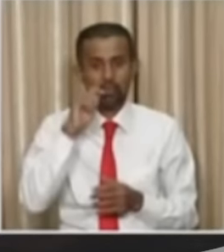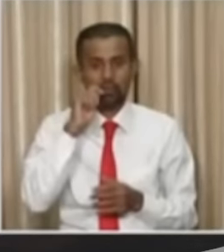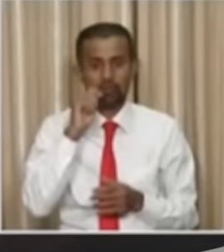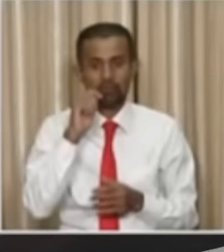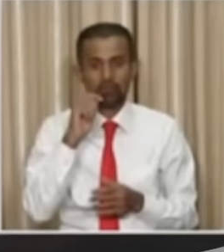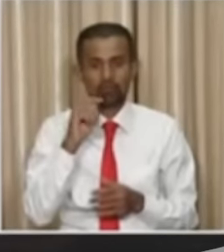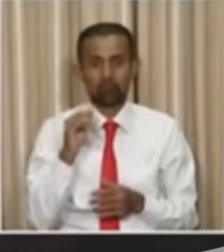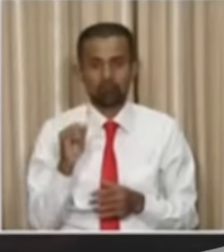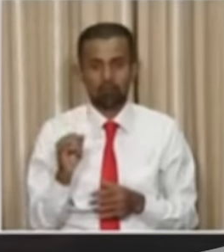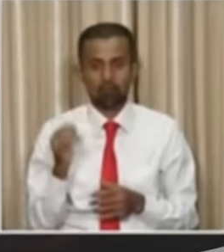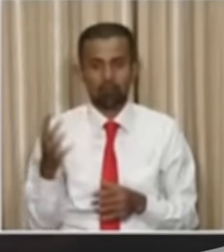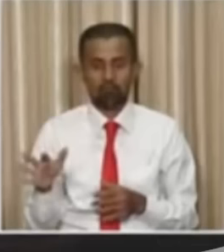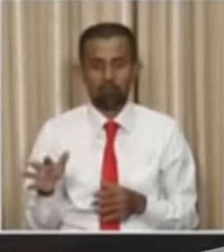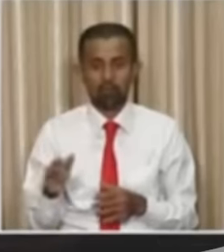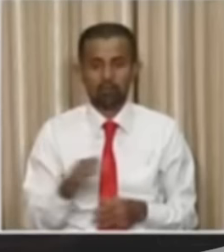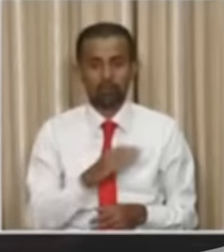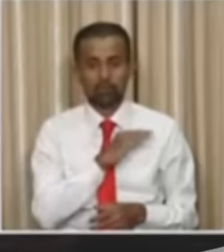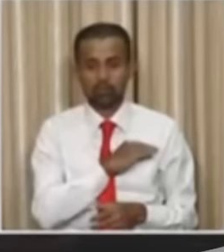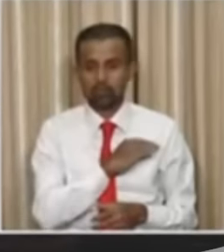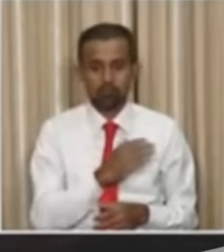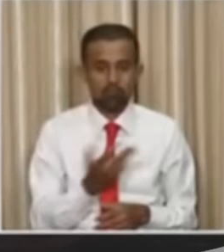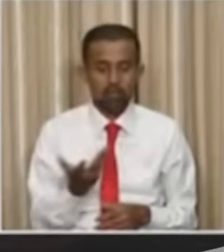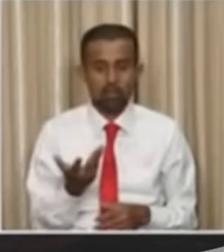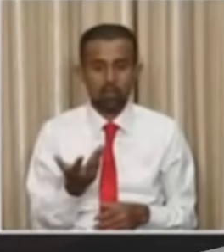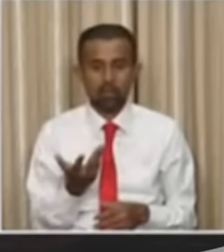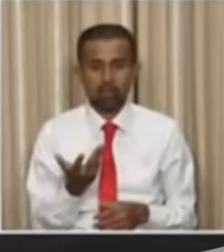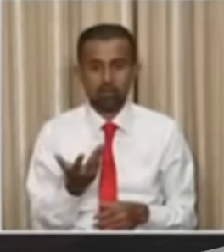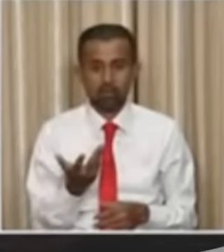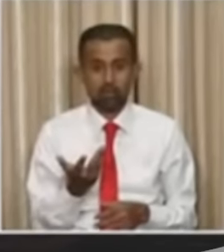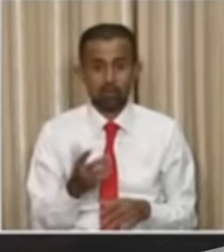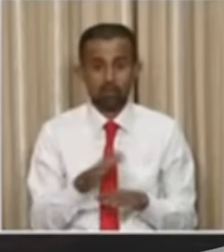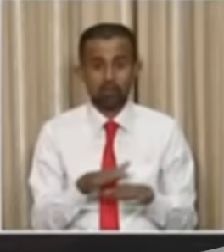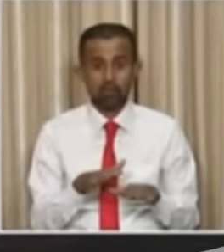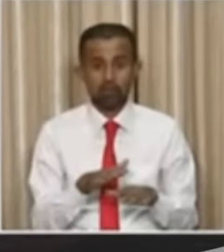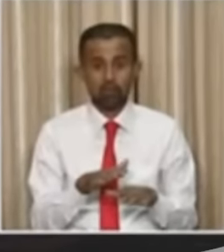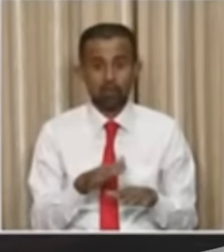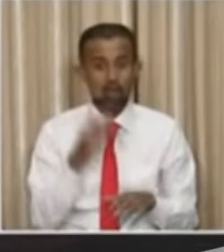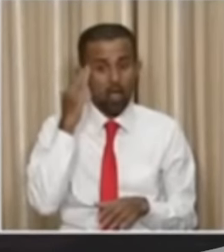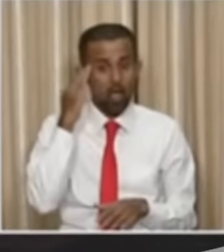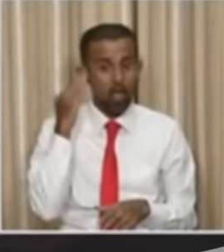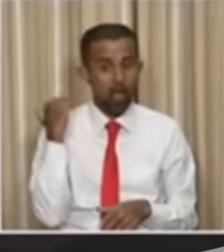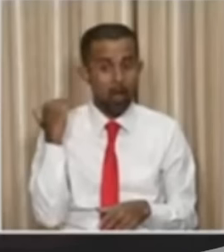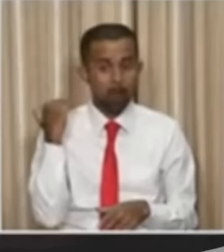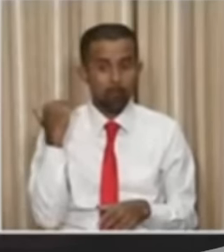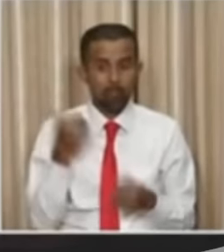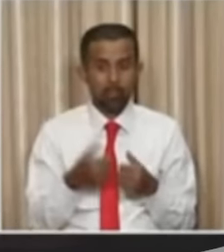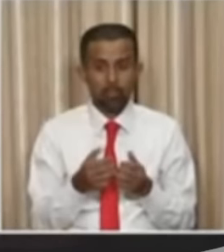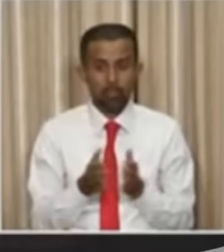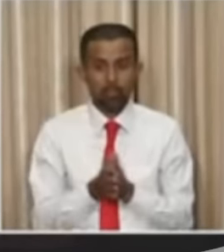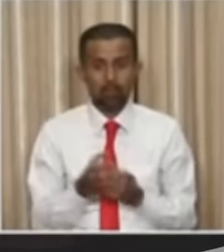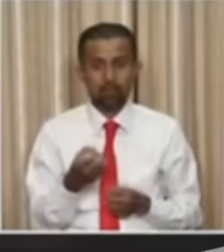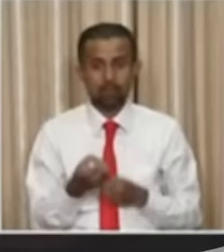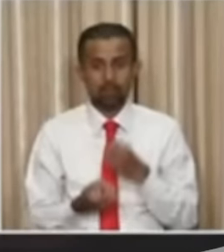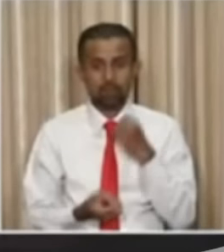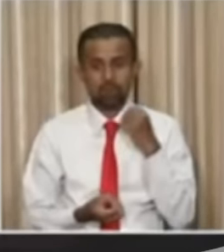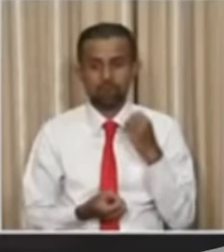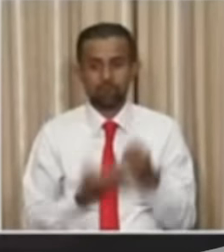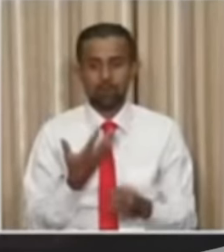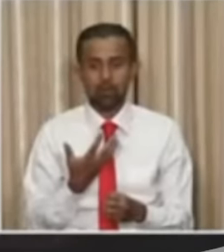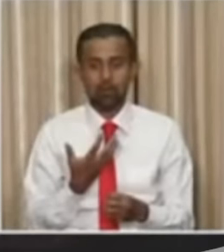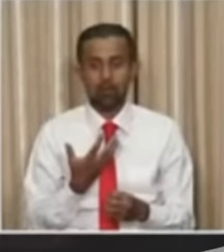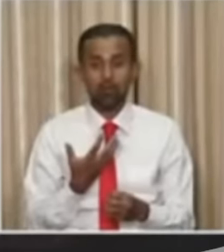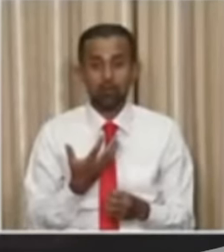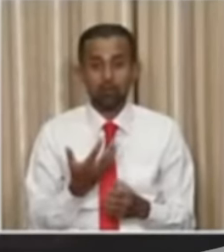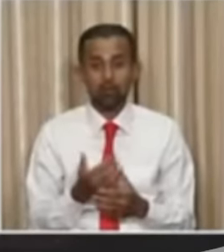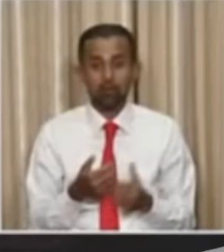තියෙන. ඒක දරා ගන්න බැරුව ඒ දරුවගේ දියණියගේ අම්මා තමන්ගේ කෝපය වේදනාව පිට කරගන්න